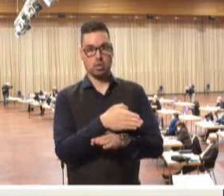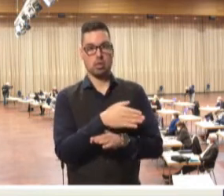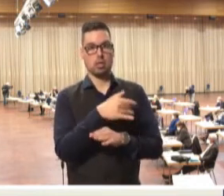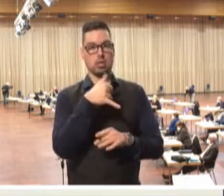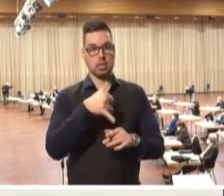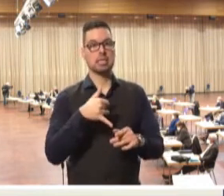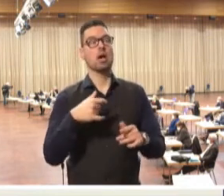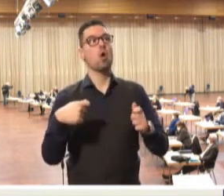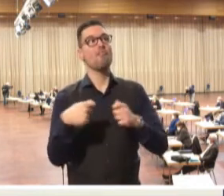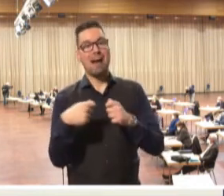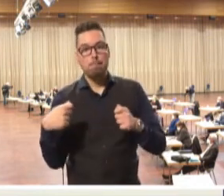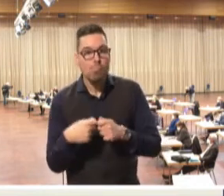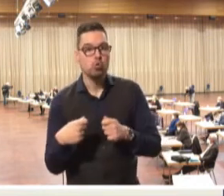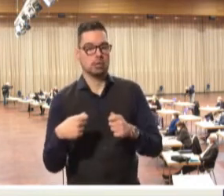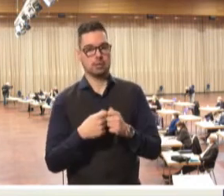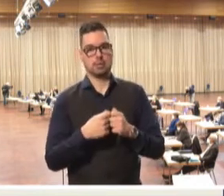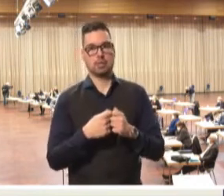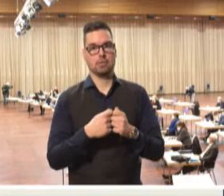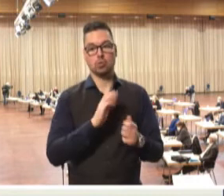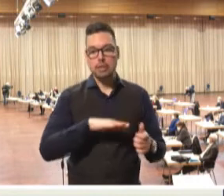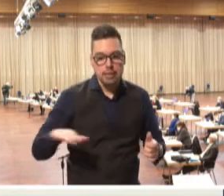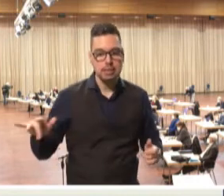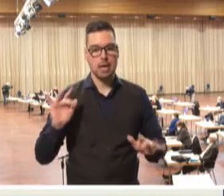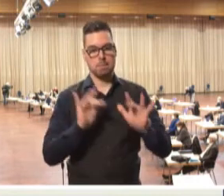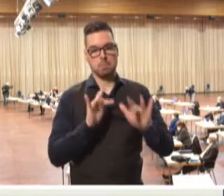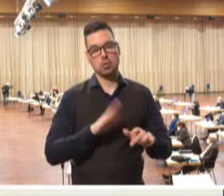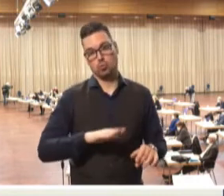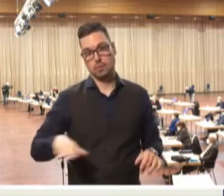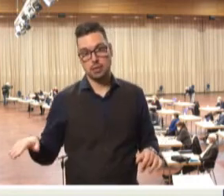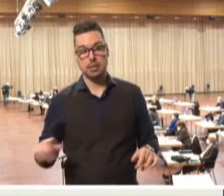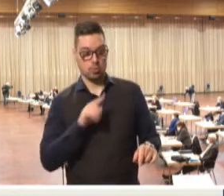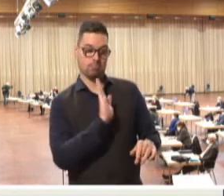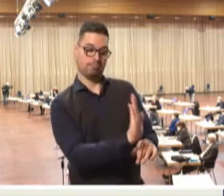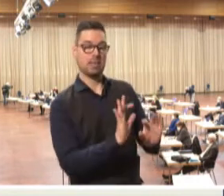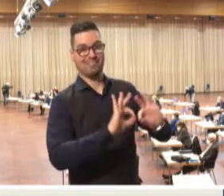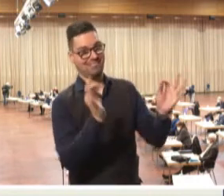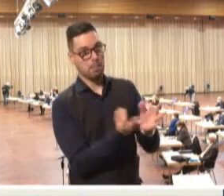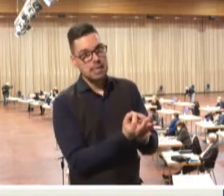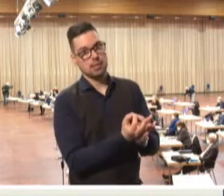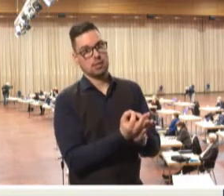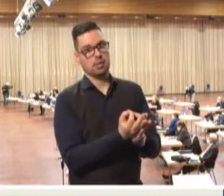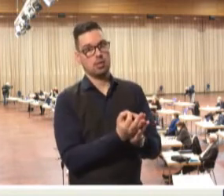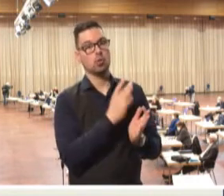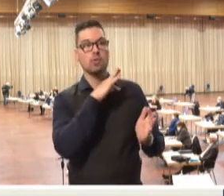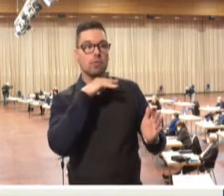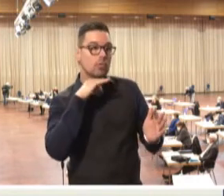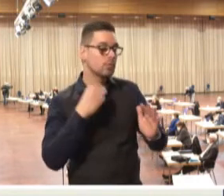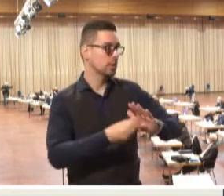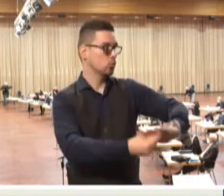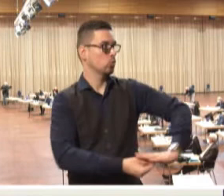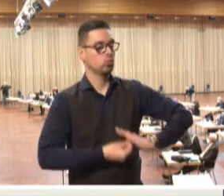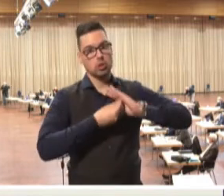ihrer Verbundenheit heraus zu Kindern, zu betroffenen Kindern und deren Familien ebenfalls uns in unserer